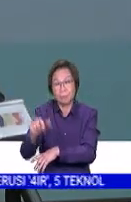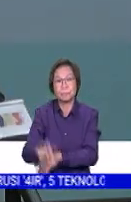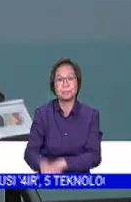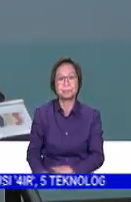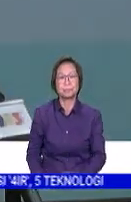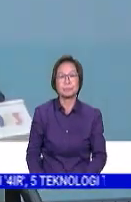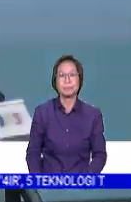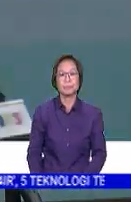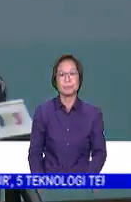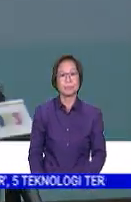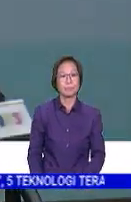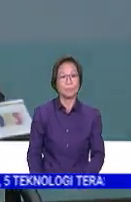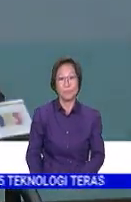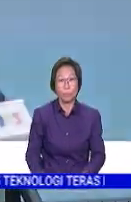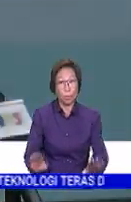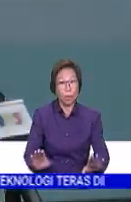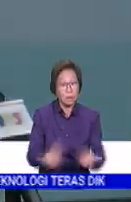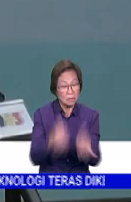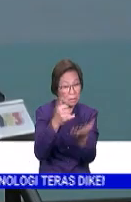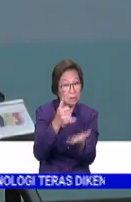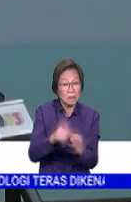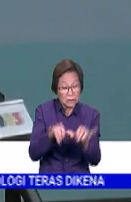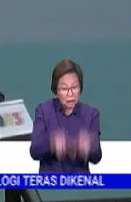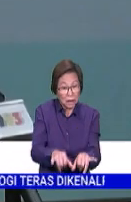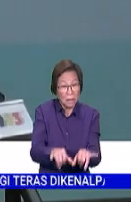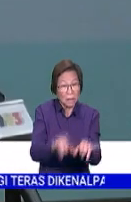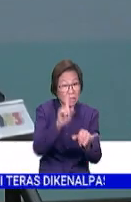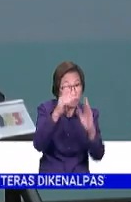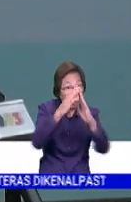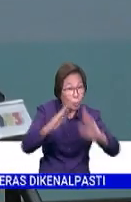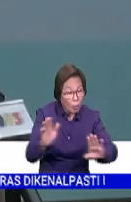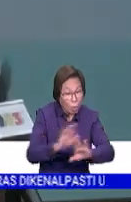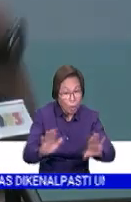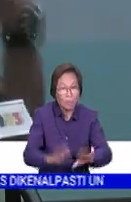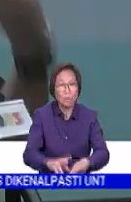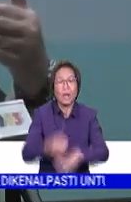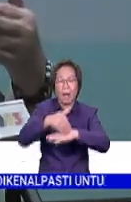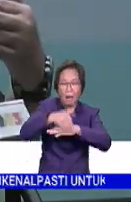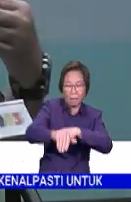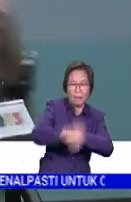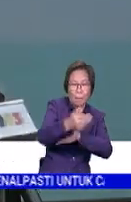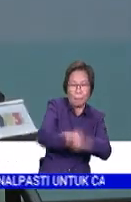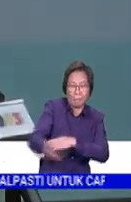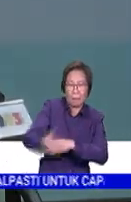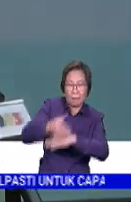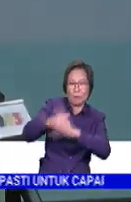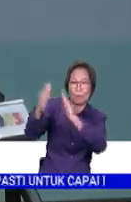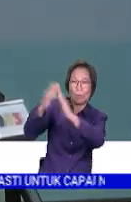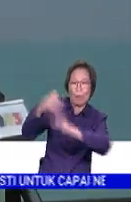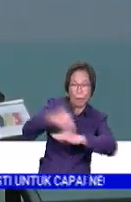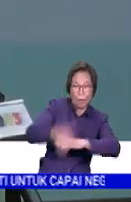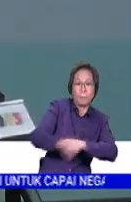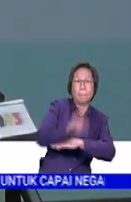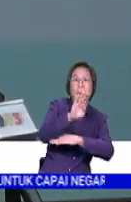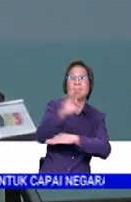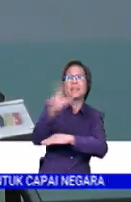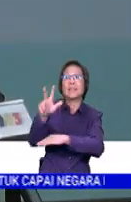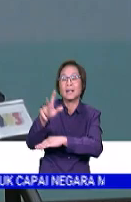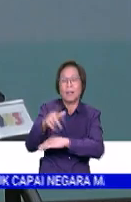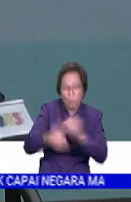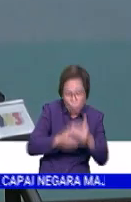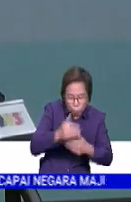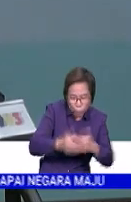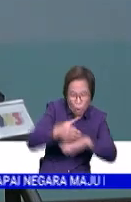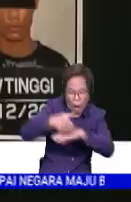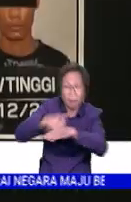sebagai bukan duduk satu rumah, tapi dua daripada sini hantar barang ke sana untuk B3 proses hantar